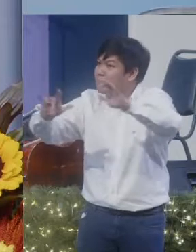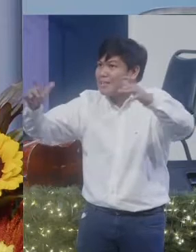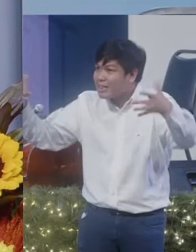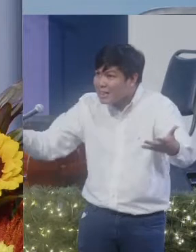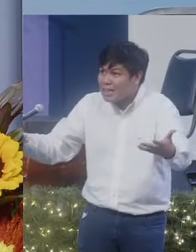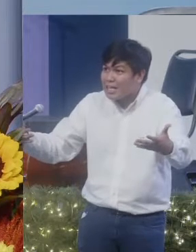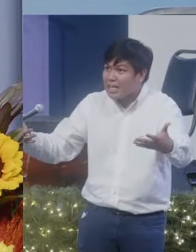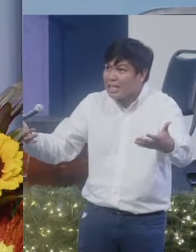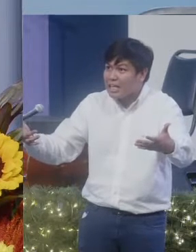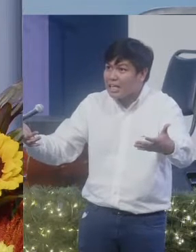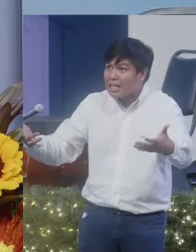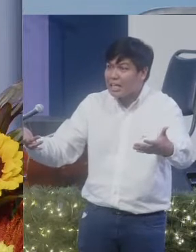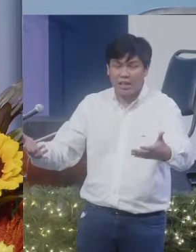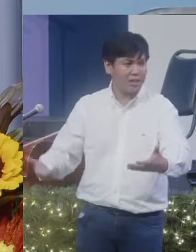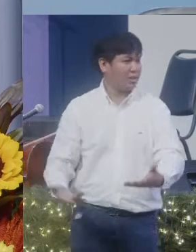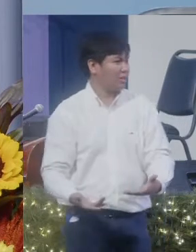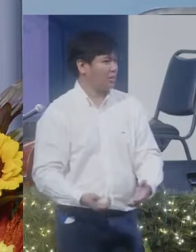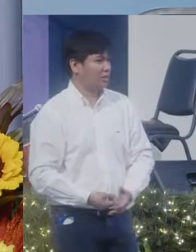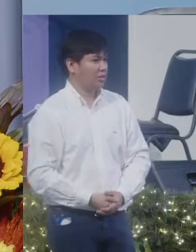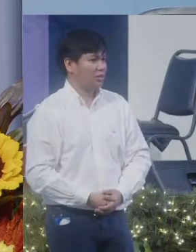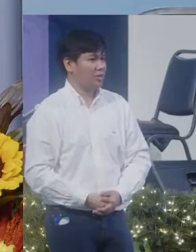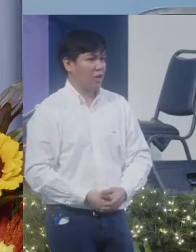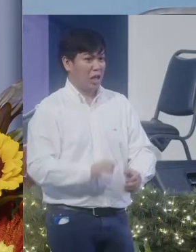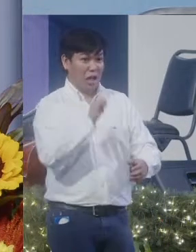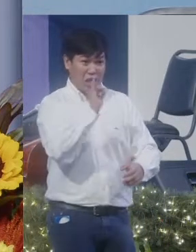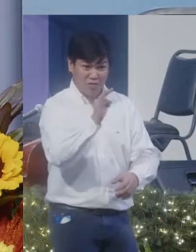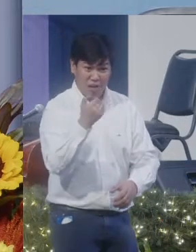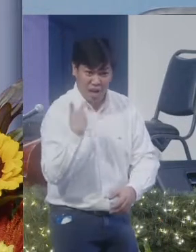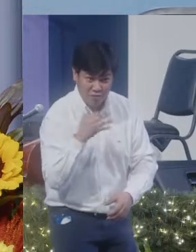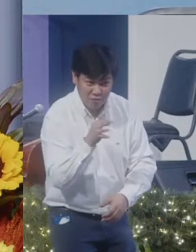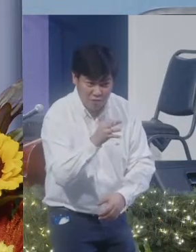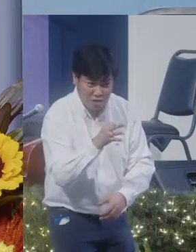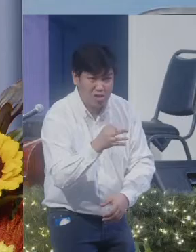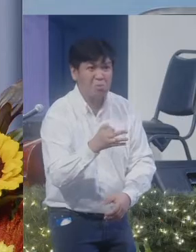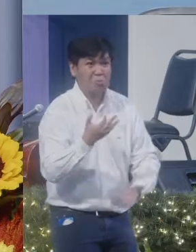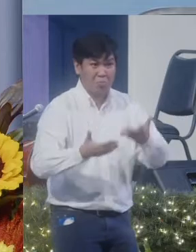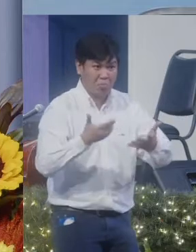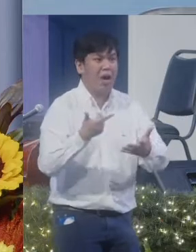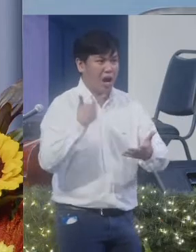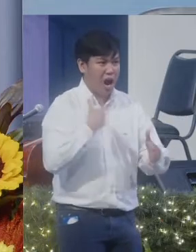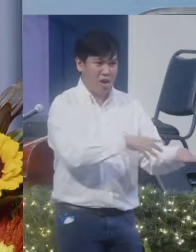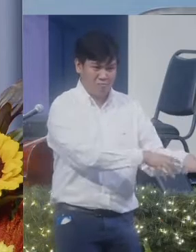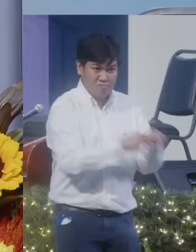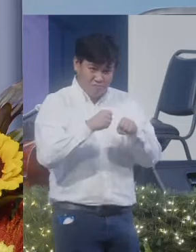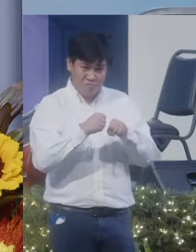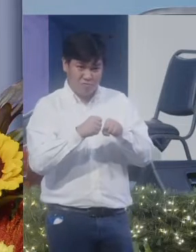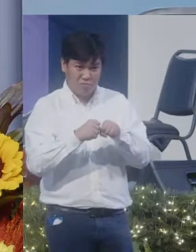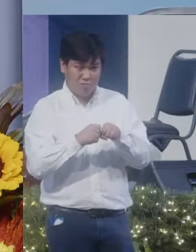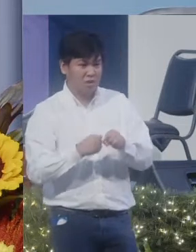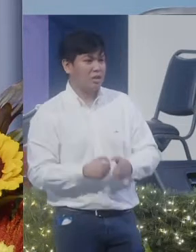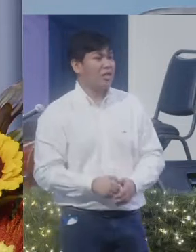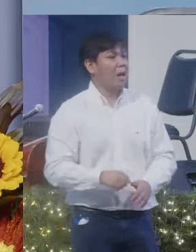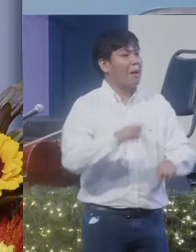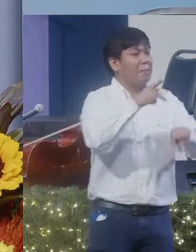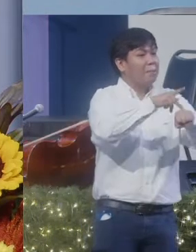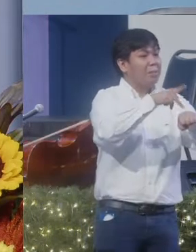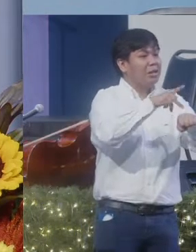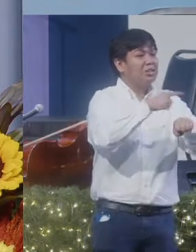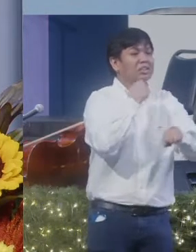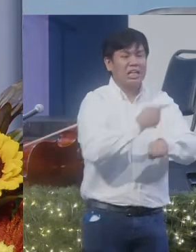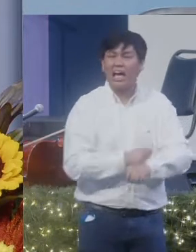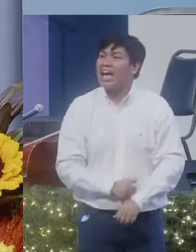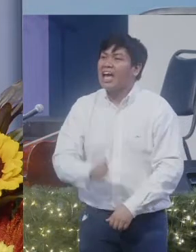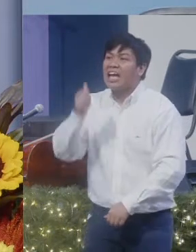So sabi niya, kung meron pong mahuhuli, nahuli na namin. Kasi una sa lahat, eksperto kami. Buhay namin to. Araw-araw